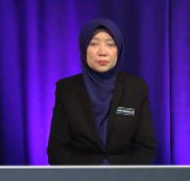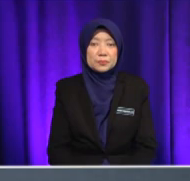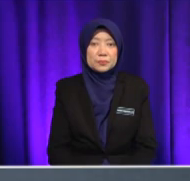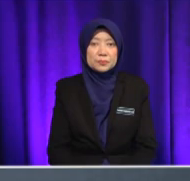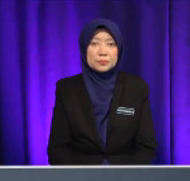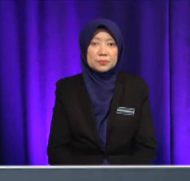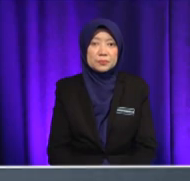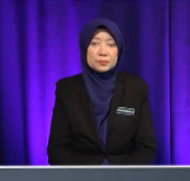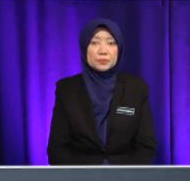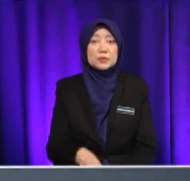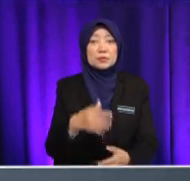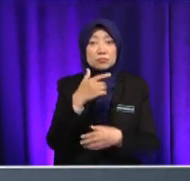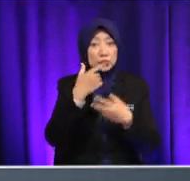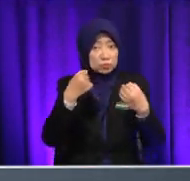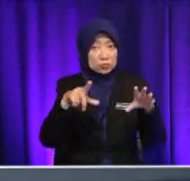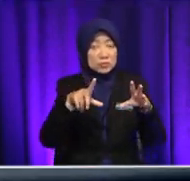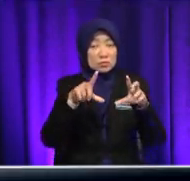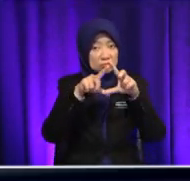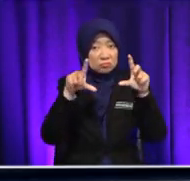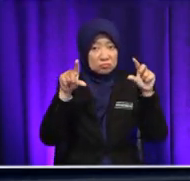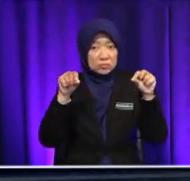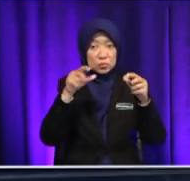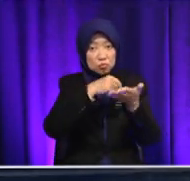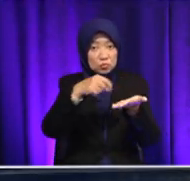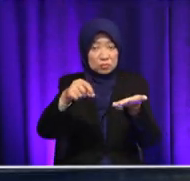Nasib baik cikgu dah label dah supaya kita dah tahu ah.